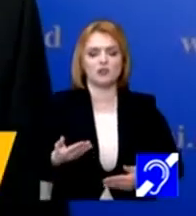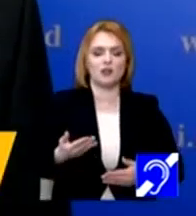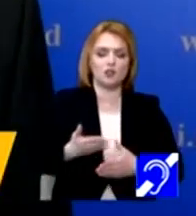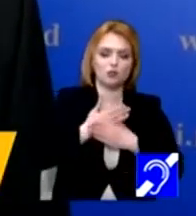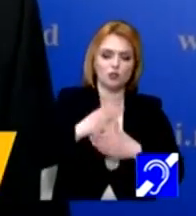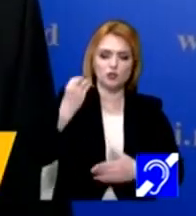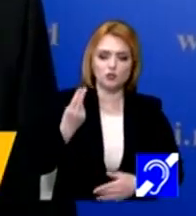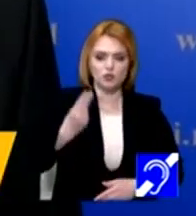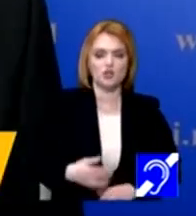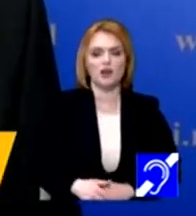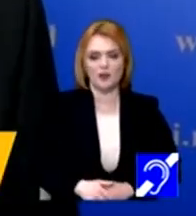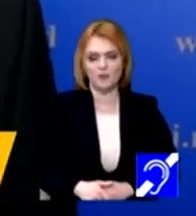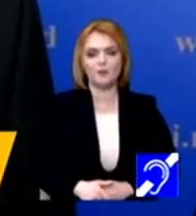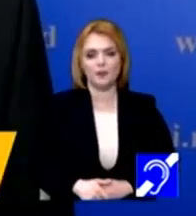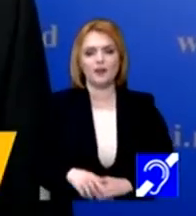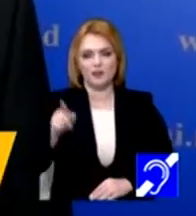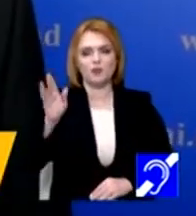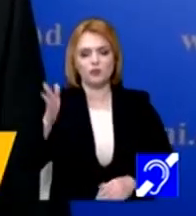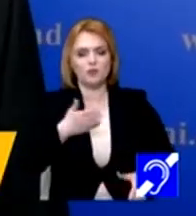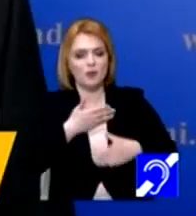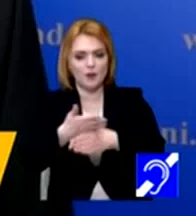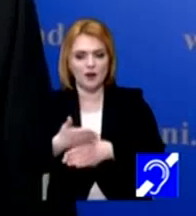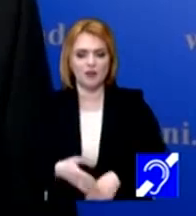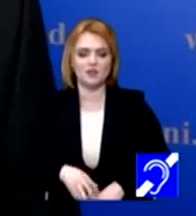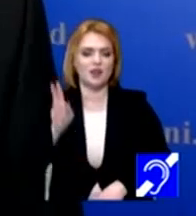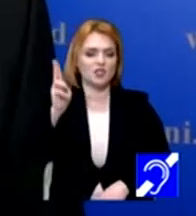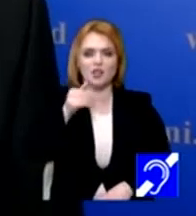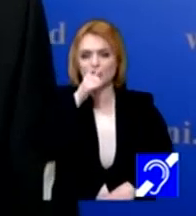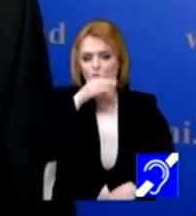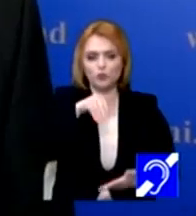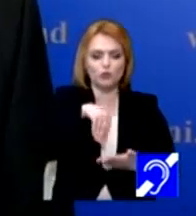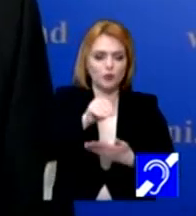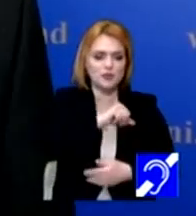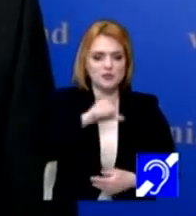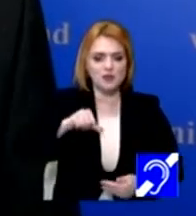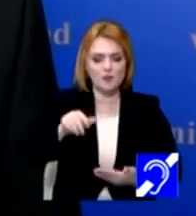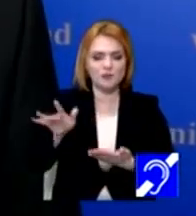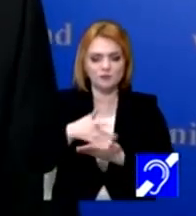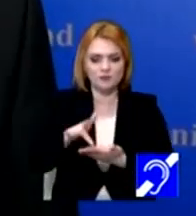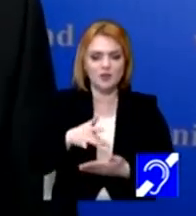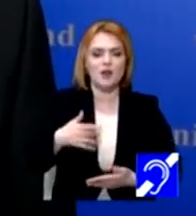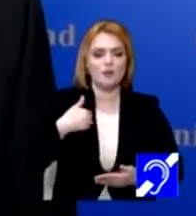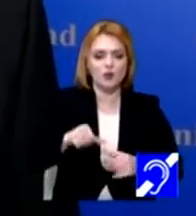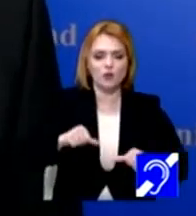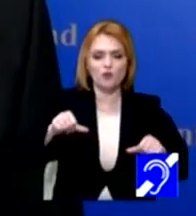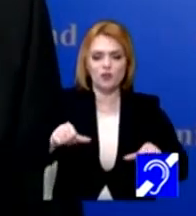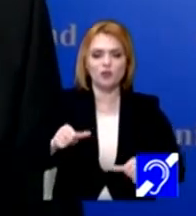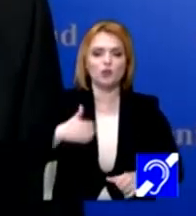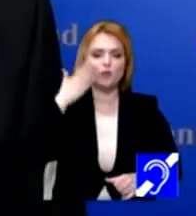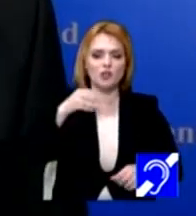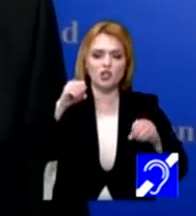Și rămânem cel mai onest partener al Republicii Moldova în a sprijini bunul parcurs